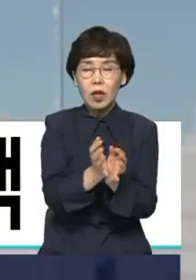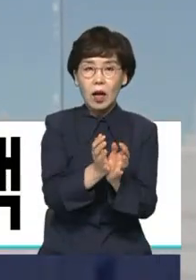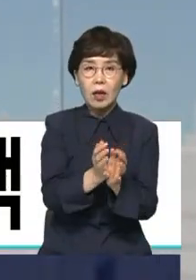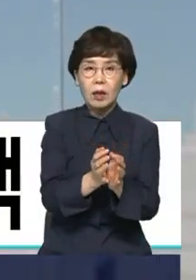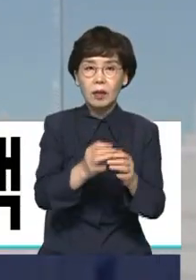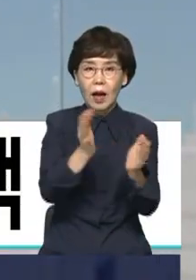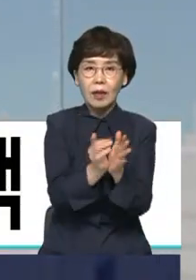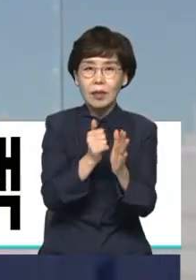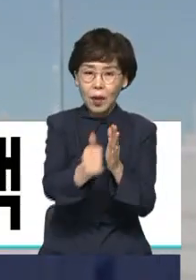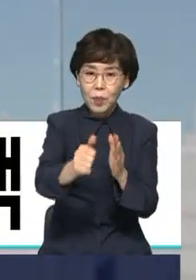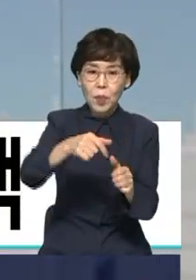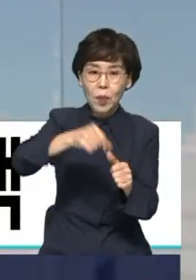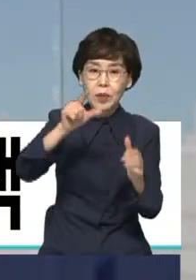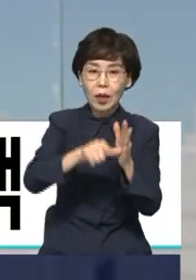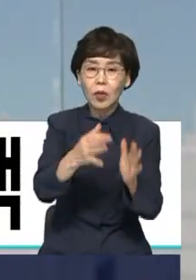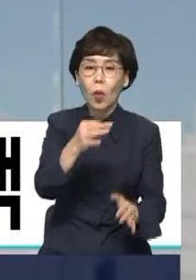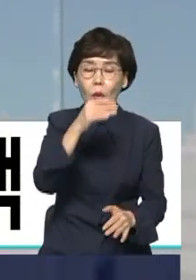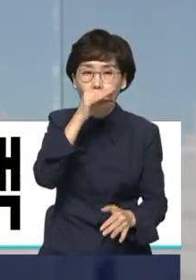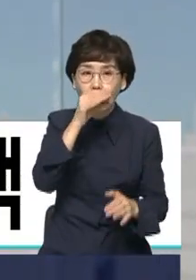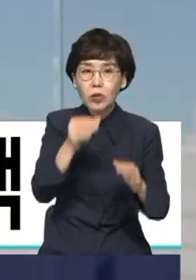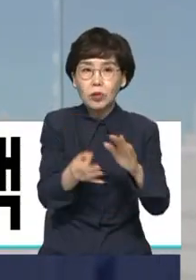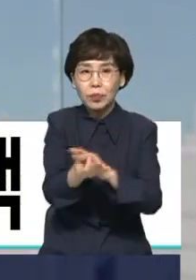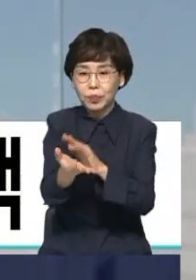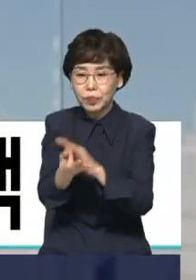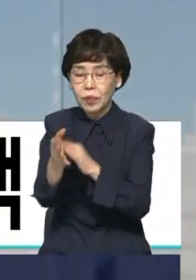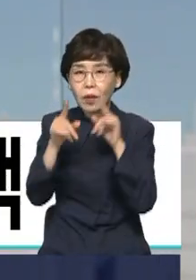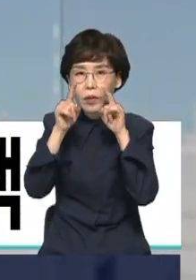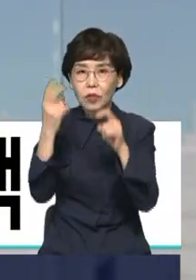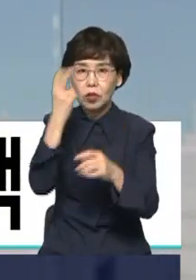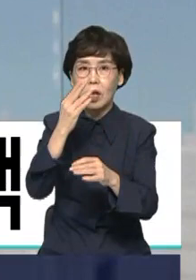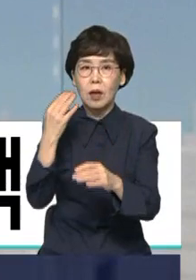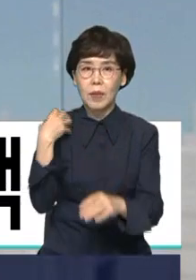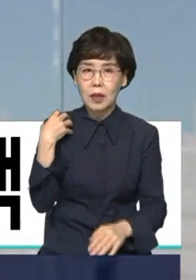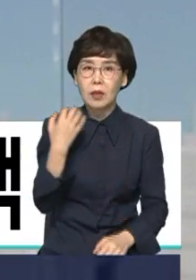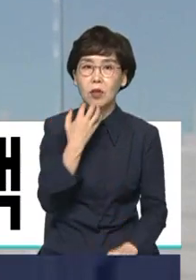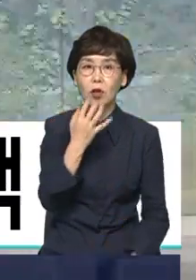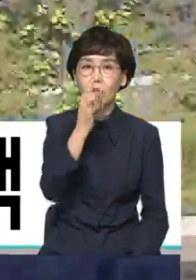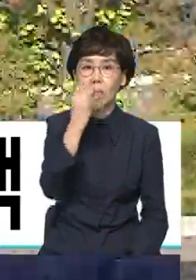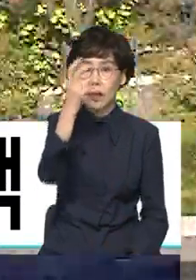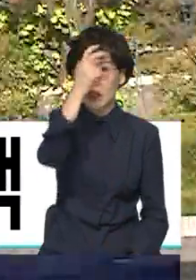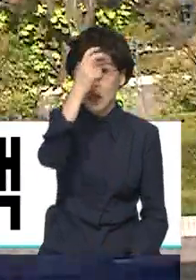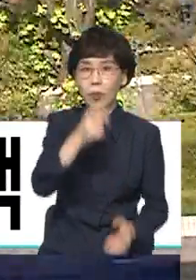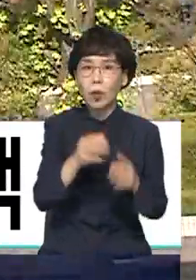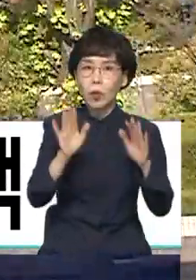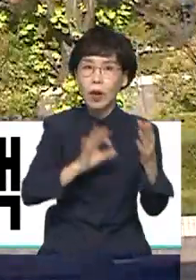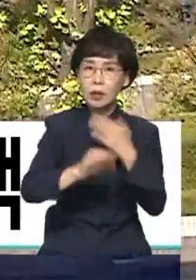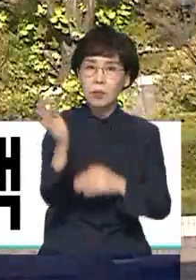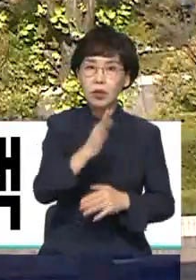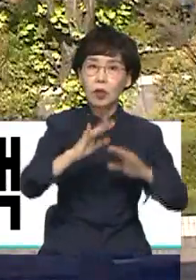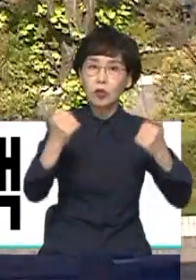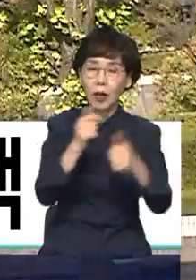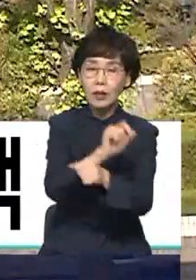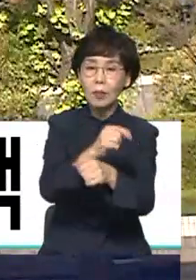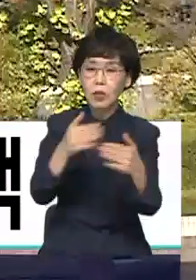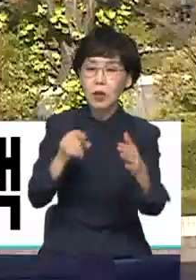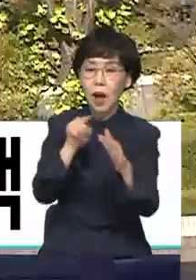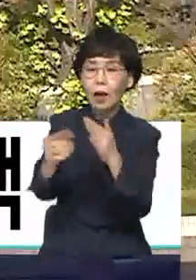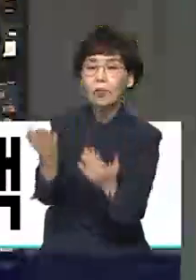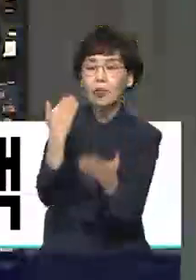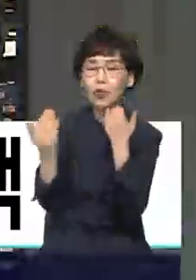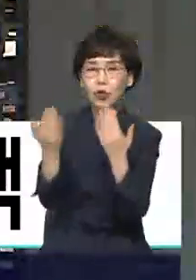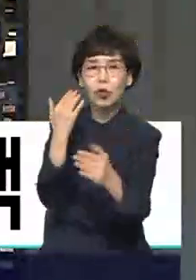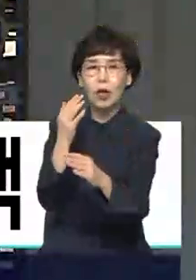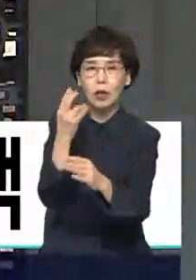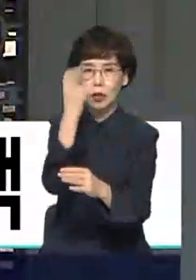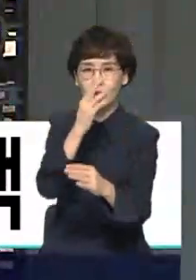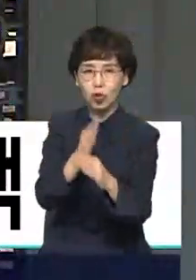민주당 전당대회 돈봉투 의혹을 수사하고 있는 서울중앙지검 반부패 수사 2부가 오늘 오전부터 국회사무처를 압수수색하고